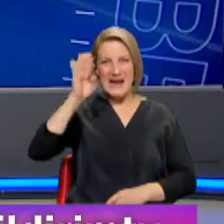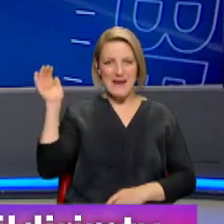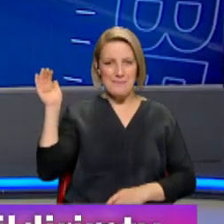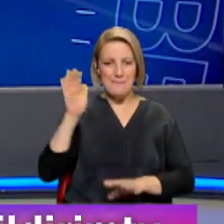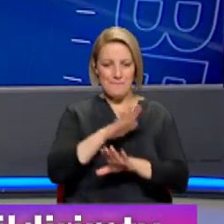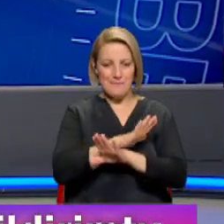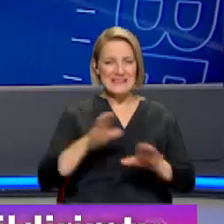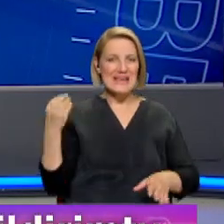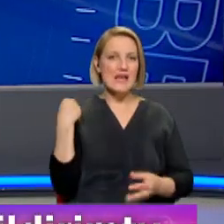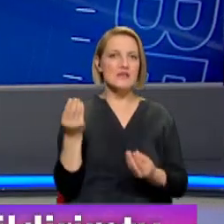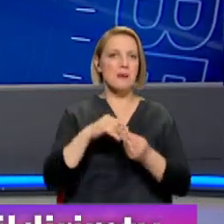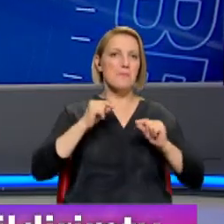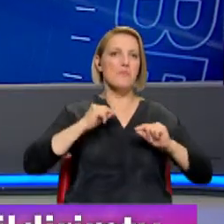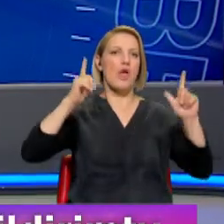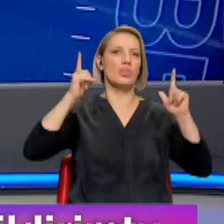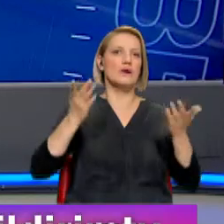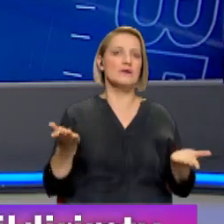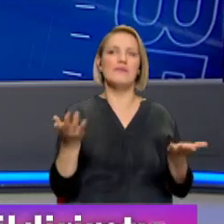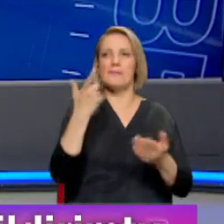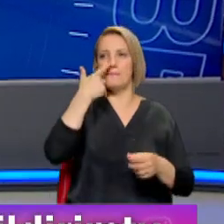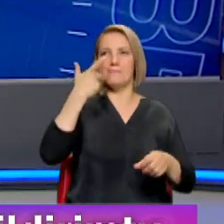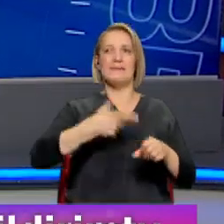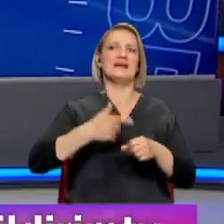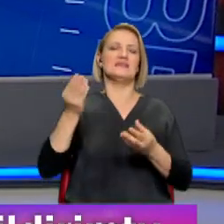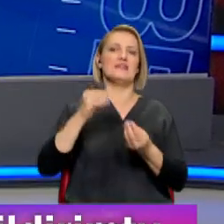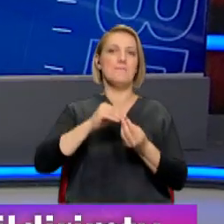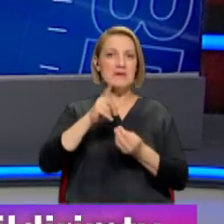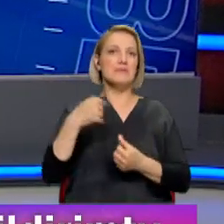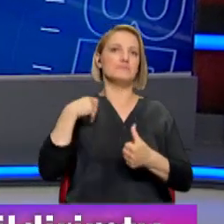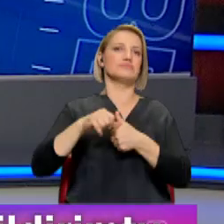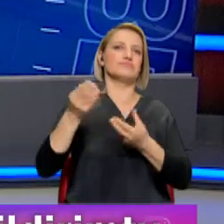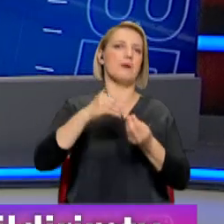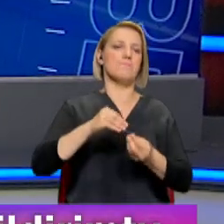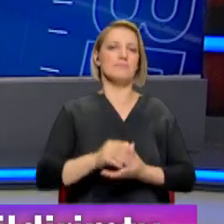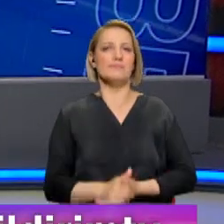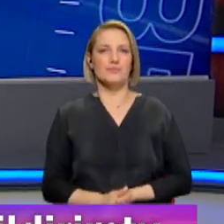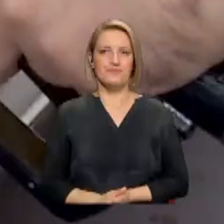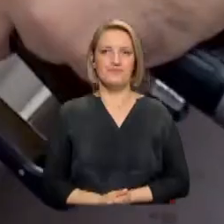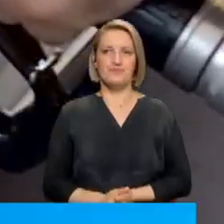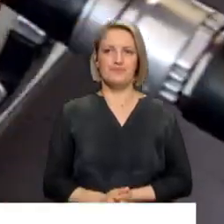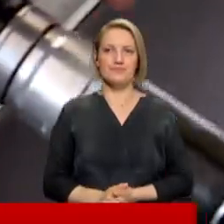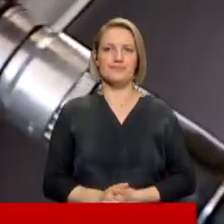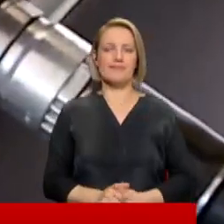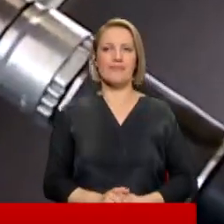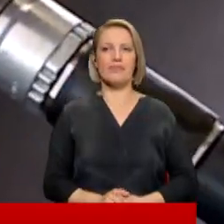yeni zamlarla uyanmıştık. Akaryakıt zammı da zamlandı efendim.